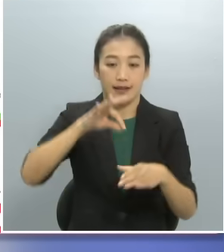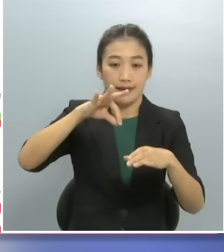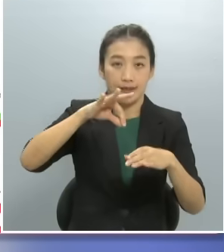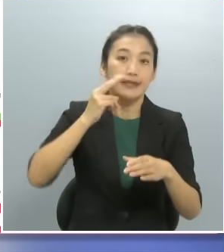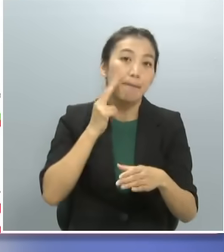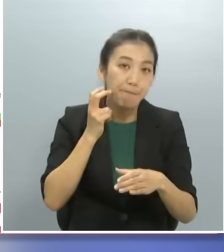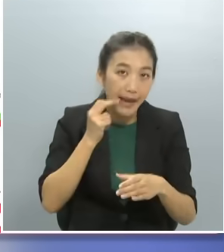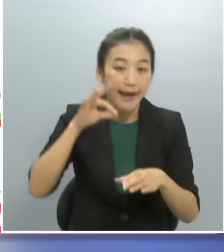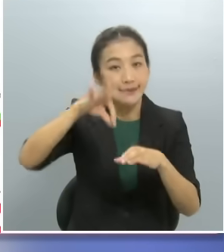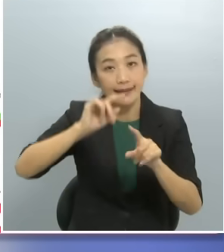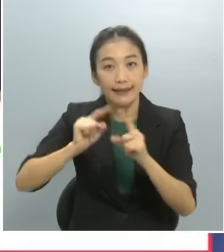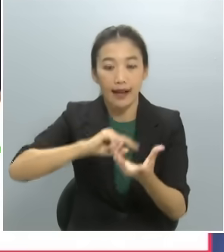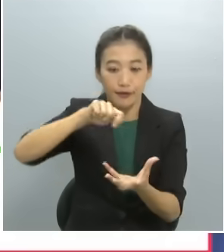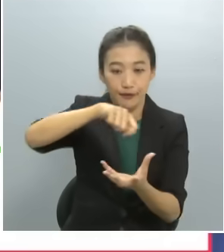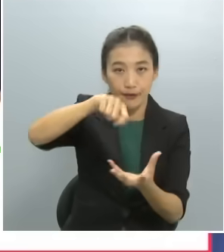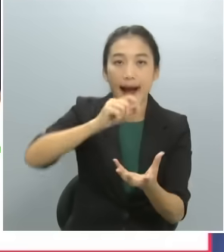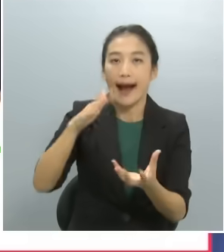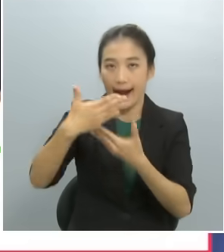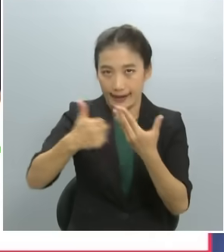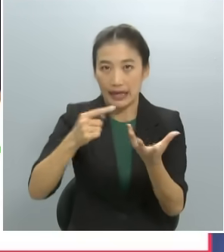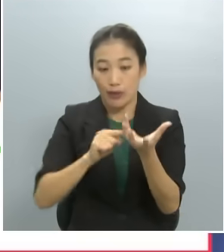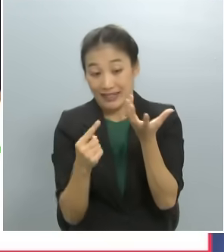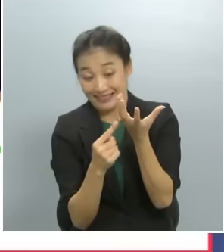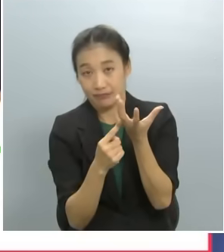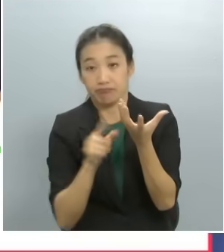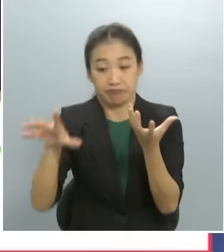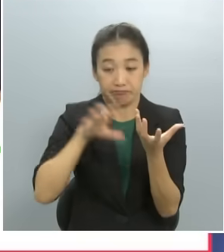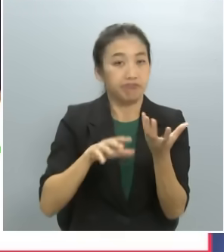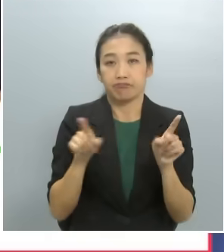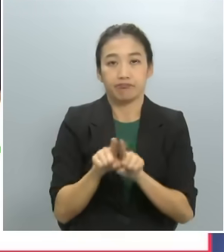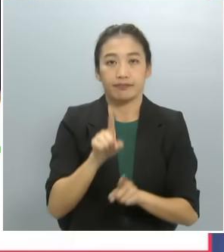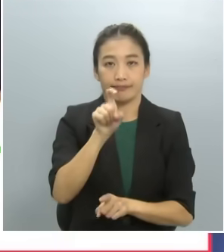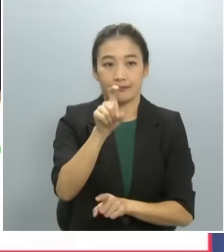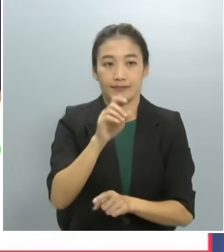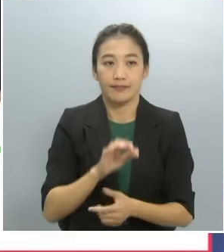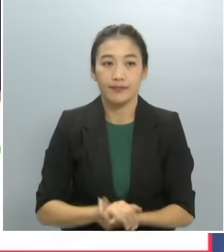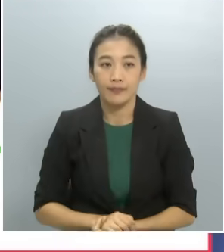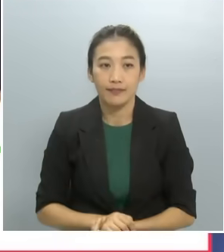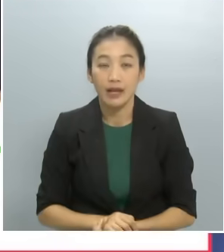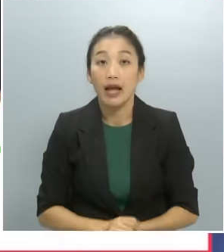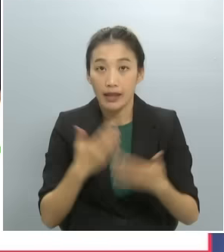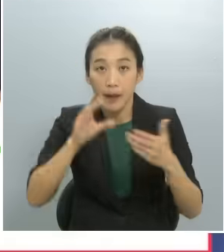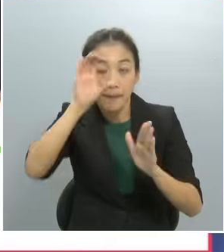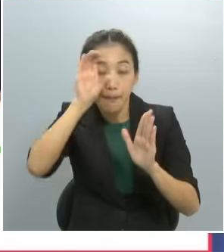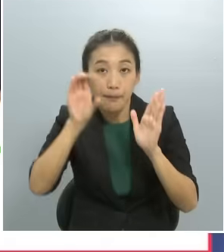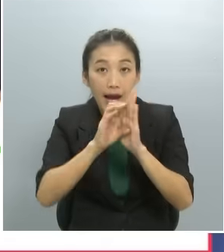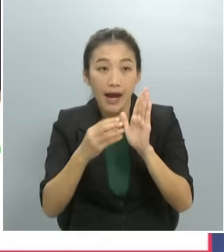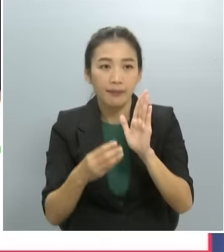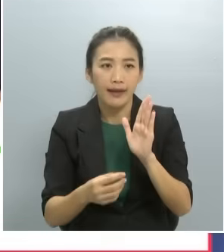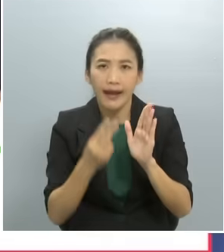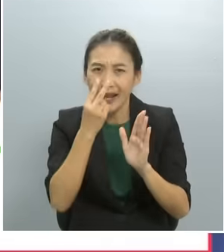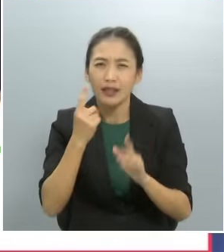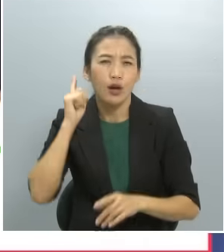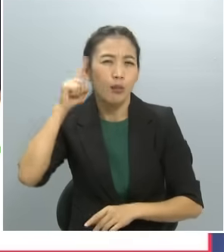ว่าเป็นโลโก้ทางร้านเนี่ยยื่นขอจดไว้หลายคำขอด้วยการทนายนิดาอธิบายนะคะว่าโลโก้ที่เป็นรูปผู้หญิงไทยใส่ชุด